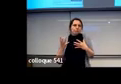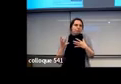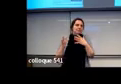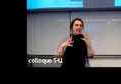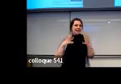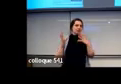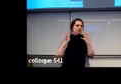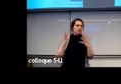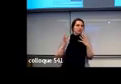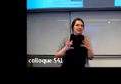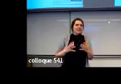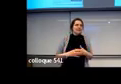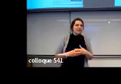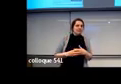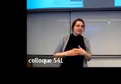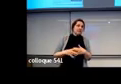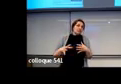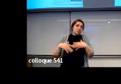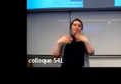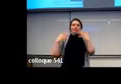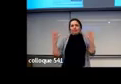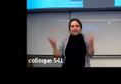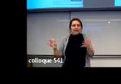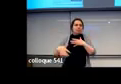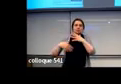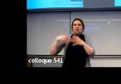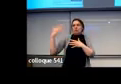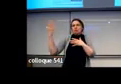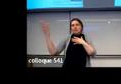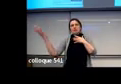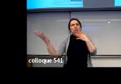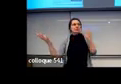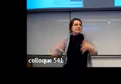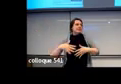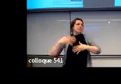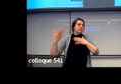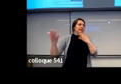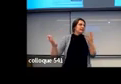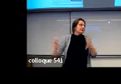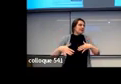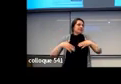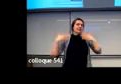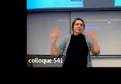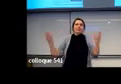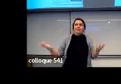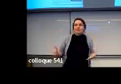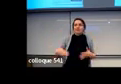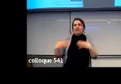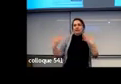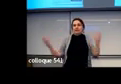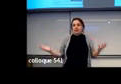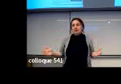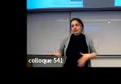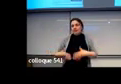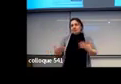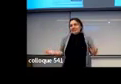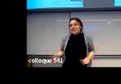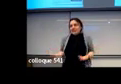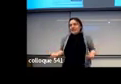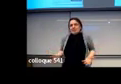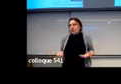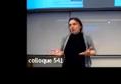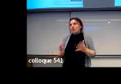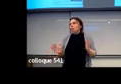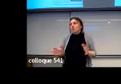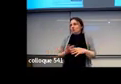d'auto publication, j'oserais dire, dans le sens où on le fait bien, comme ça a été souligné, c'est l'universitaire, c'est vraiment les professionnels,